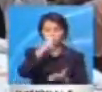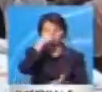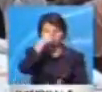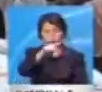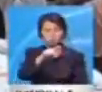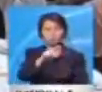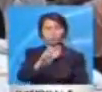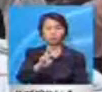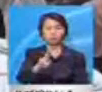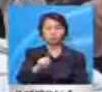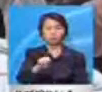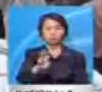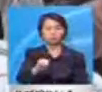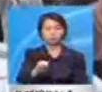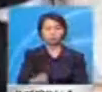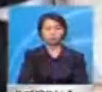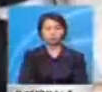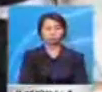berita